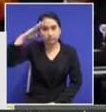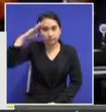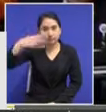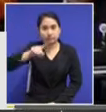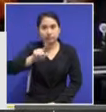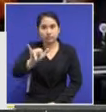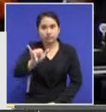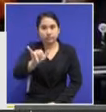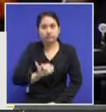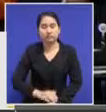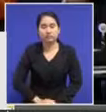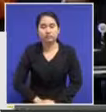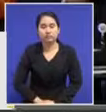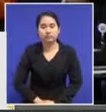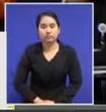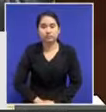ทธ์จันโอชาครับ